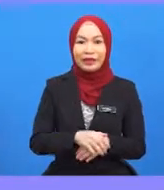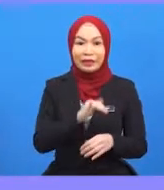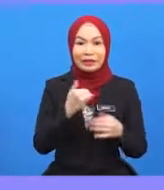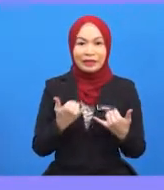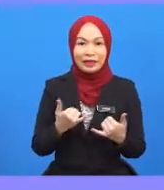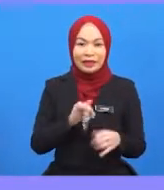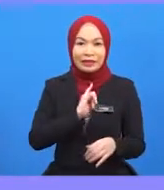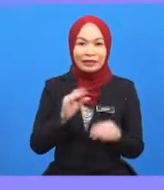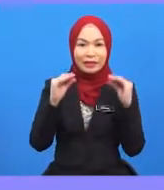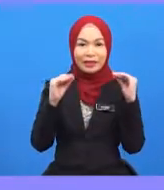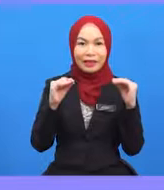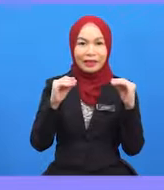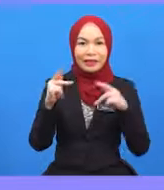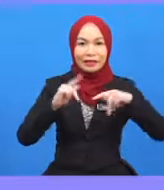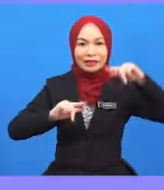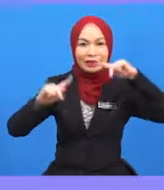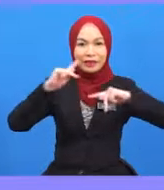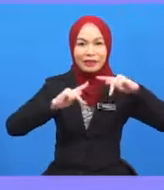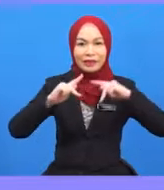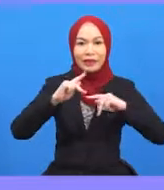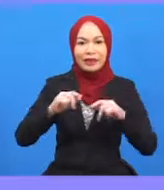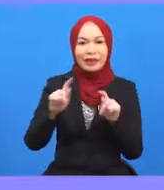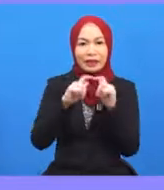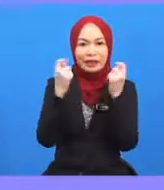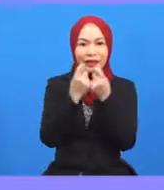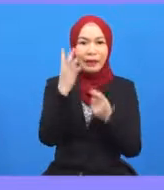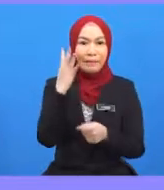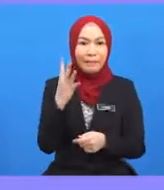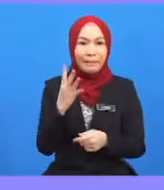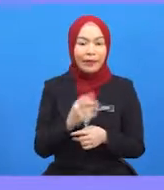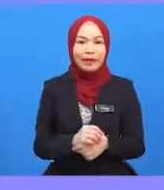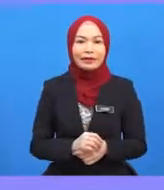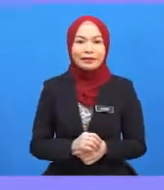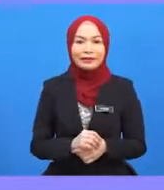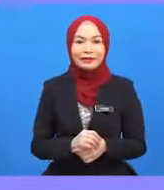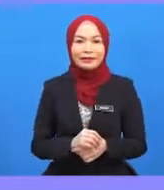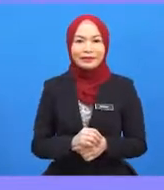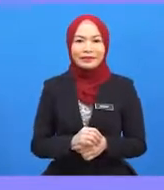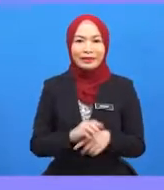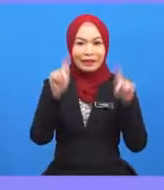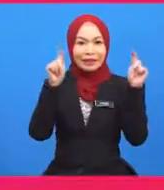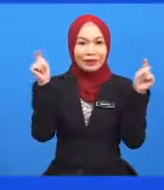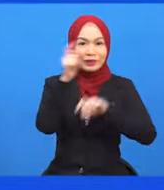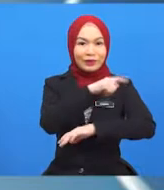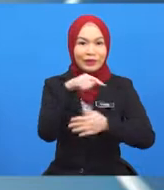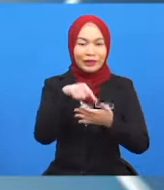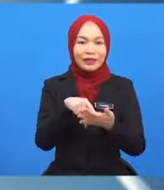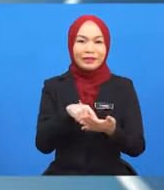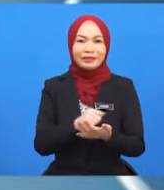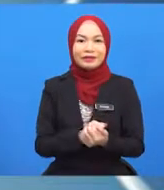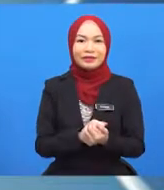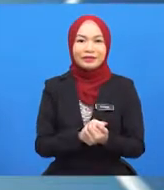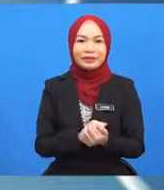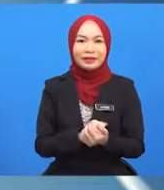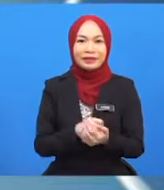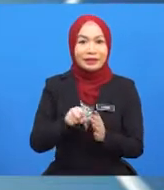asid, base dan garam. Dalam subtopik 6.7 iaitu peneutralan. Tapi